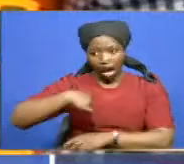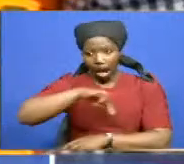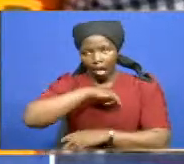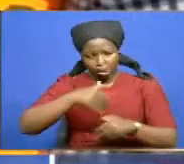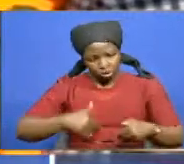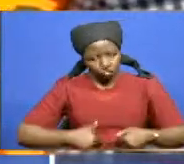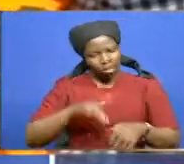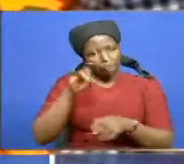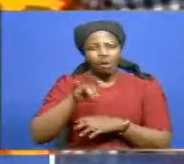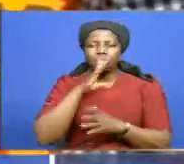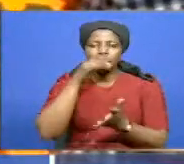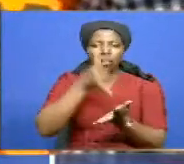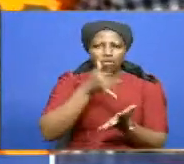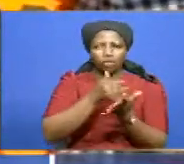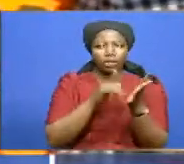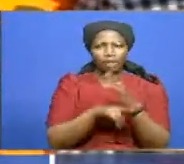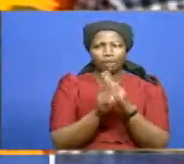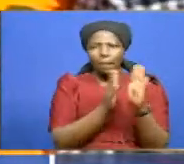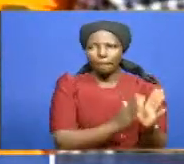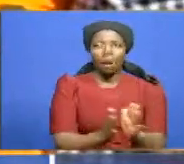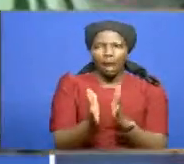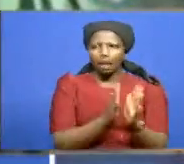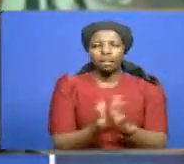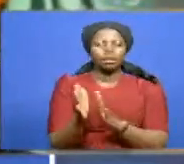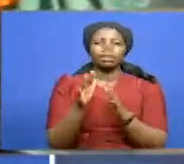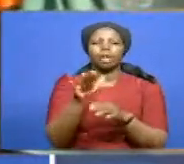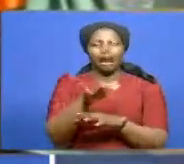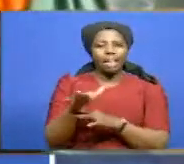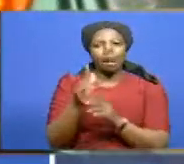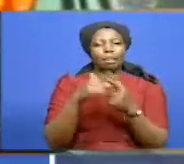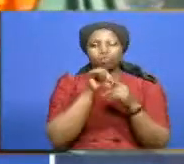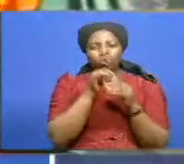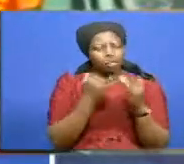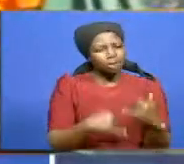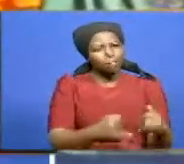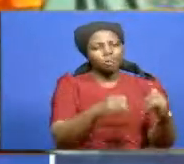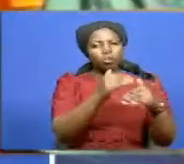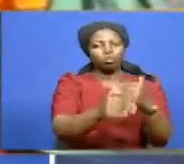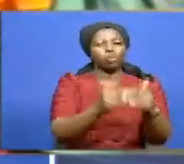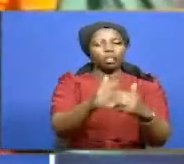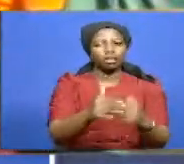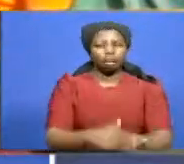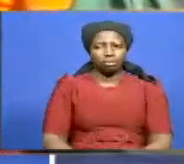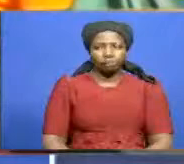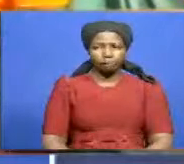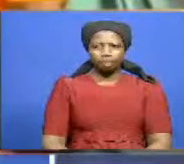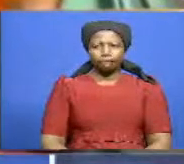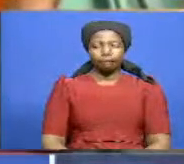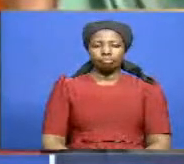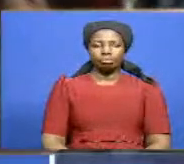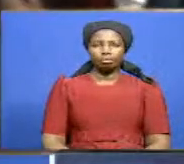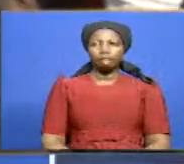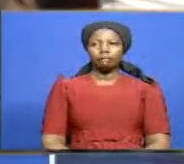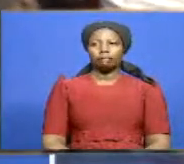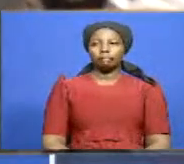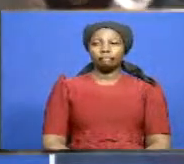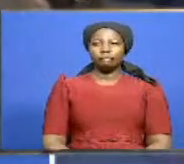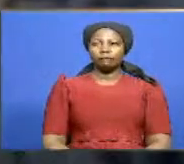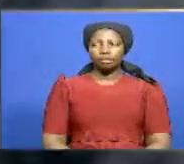planning table and not on the execution process. Yes. Nikiripotia Darubini ya Channel 1, naitwa Safin Acheng